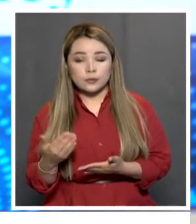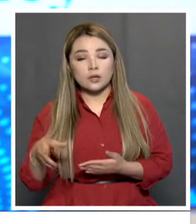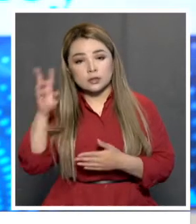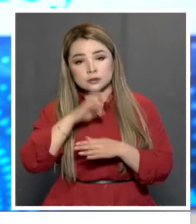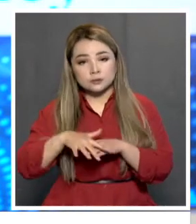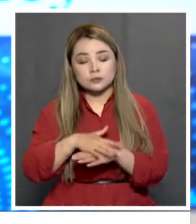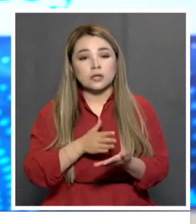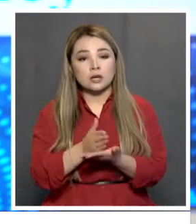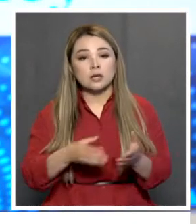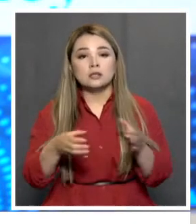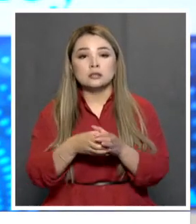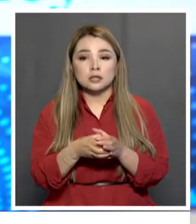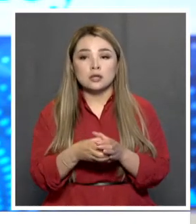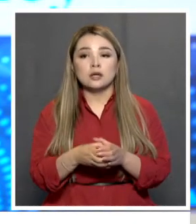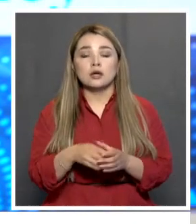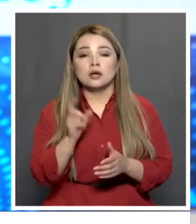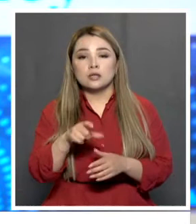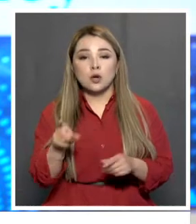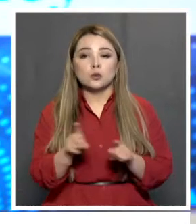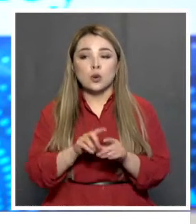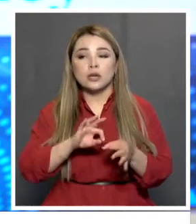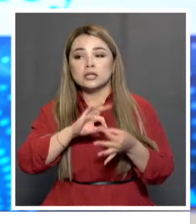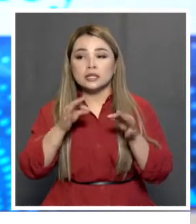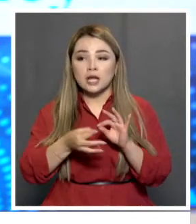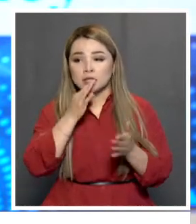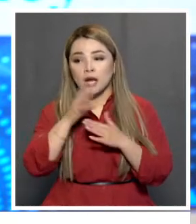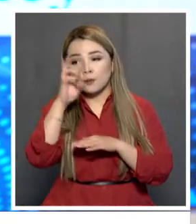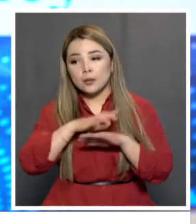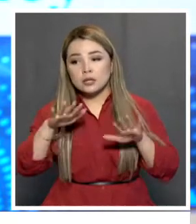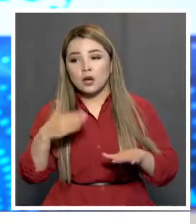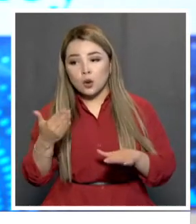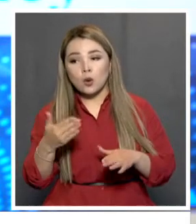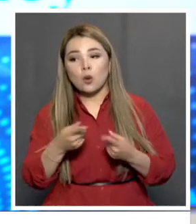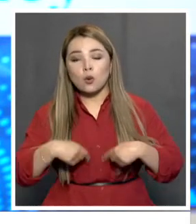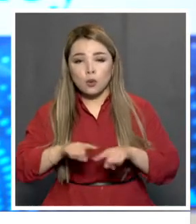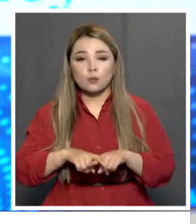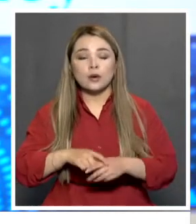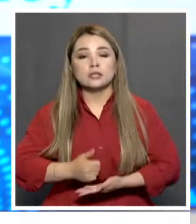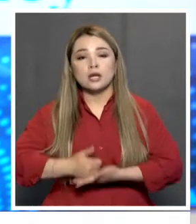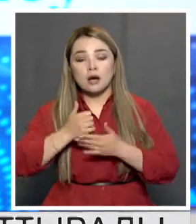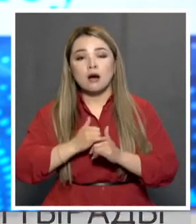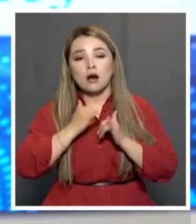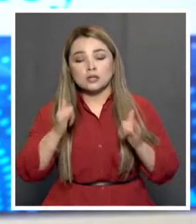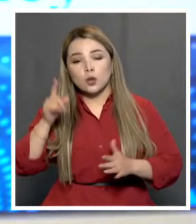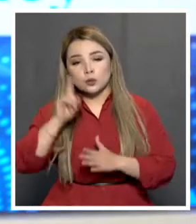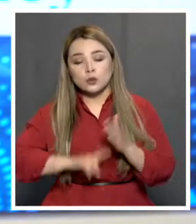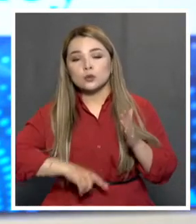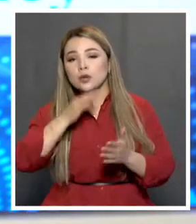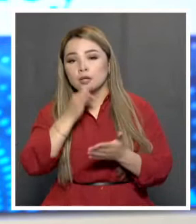еліміздегі саяси реформалардың тереңдеуі мемлекетіміздің, қоғамымыздың абырой беделін арттырады деп түсінемін.